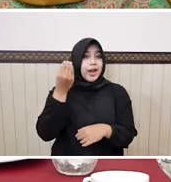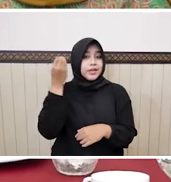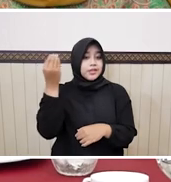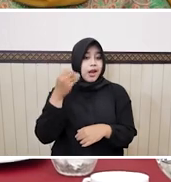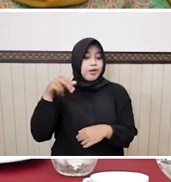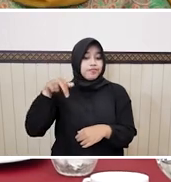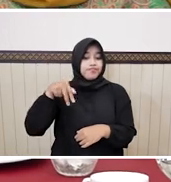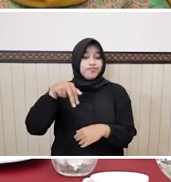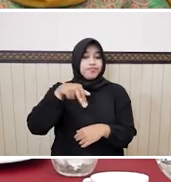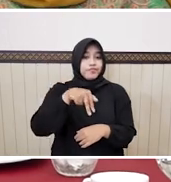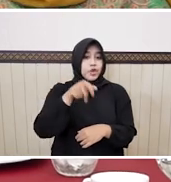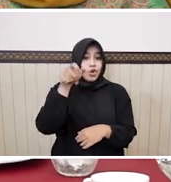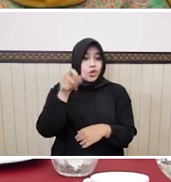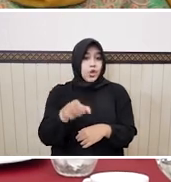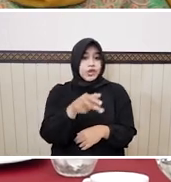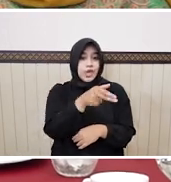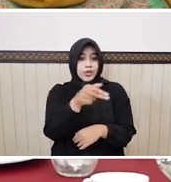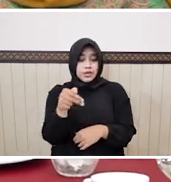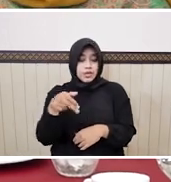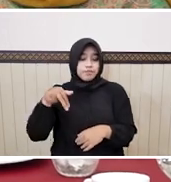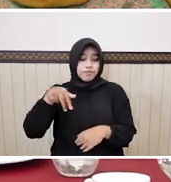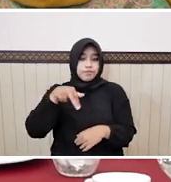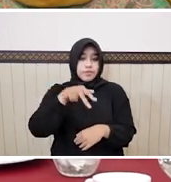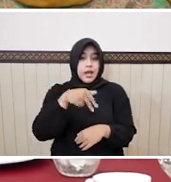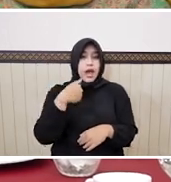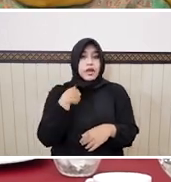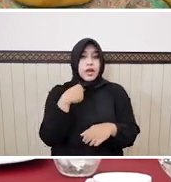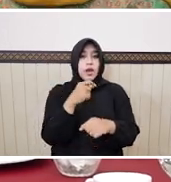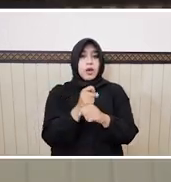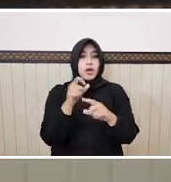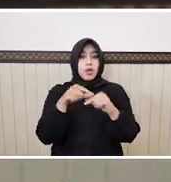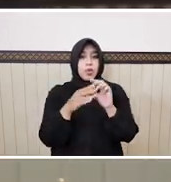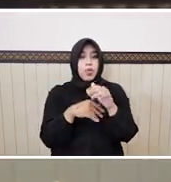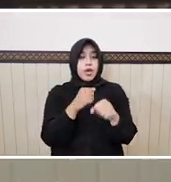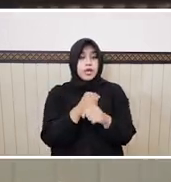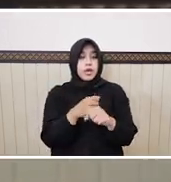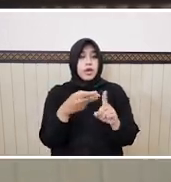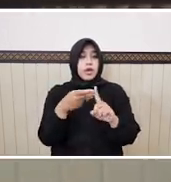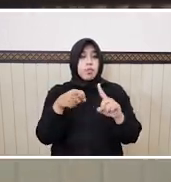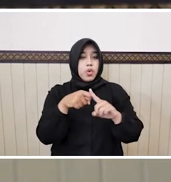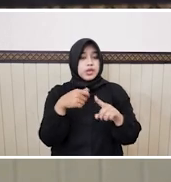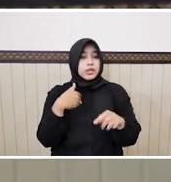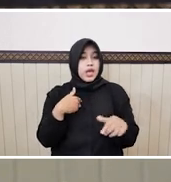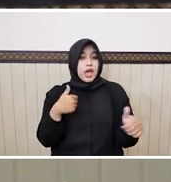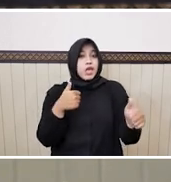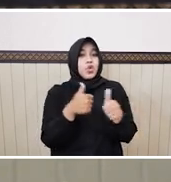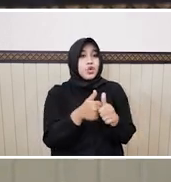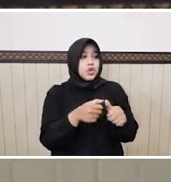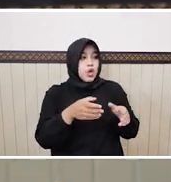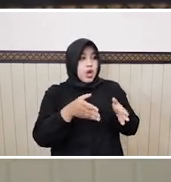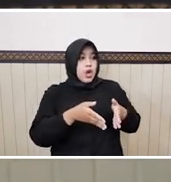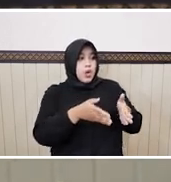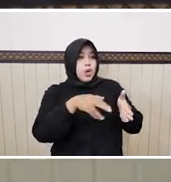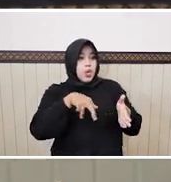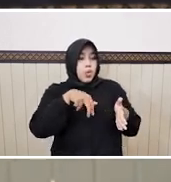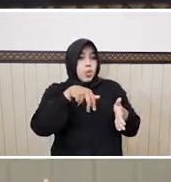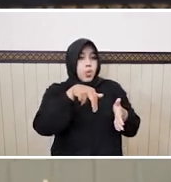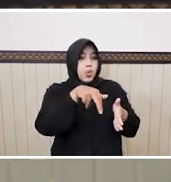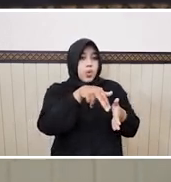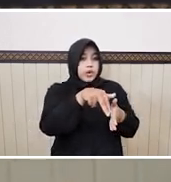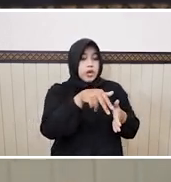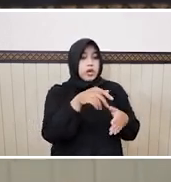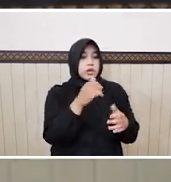kota di Indonesia karena ada guiding block saya tertarik untuk ikut ngikutin gaib di blog-nya saya